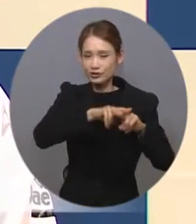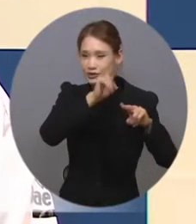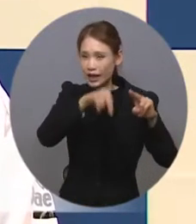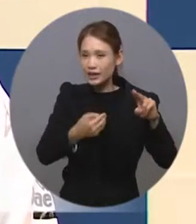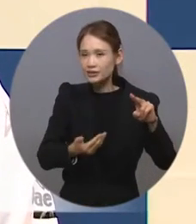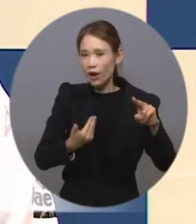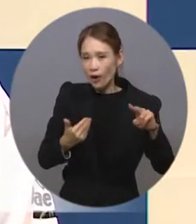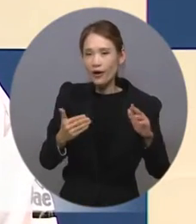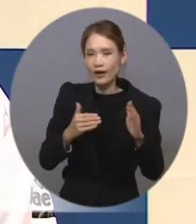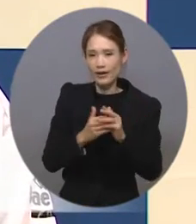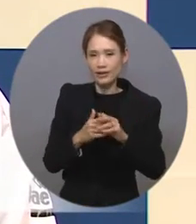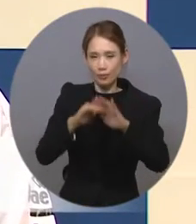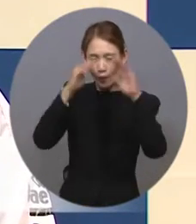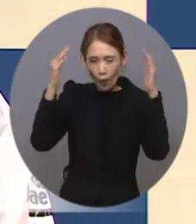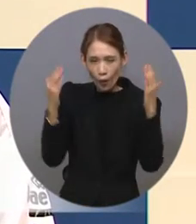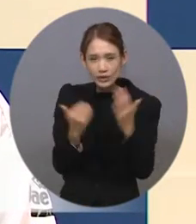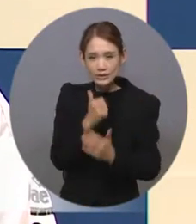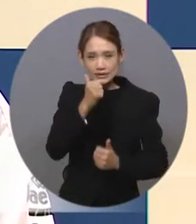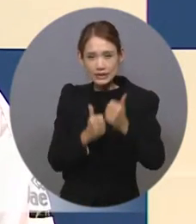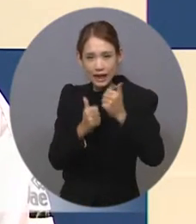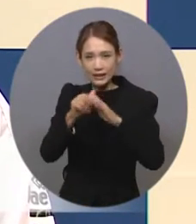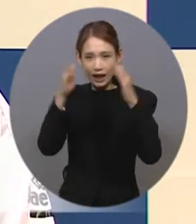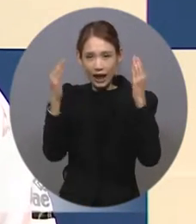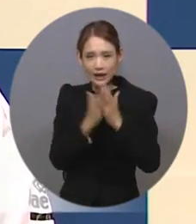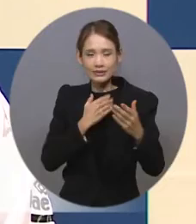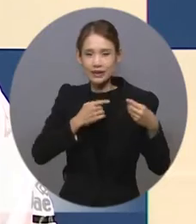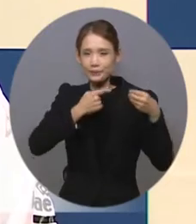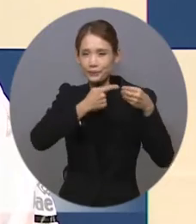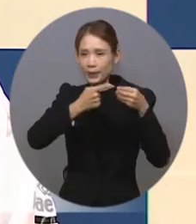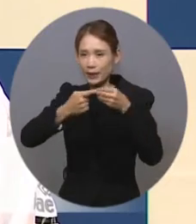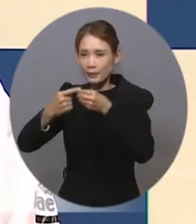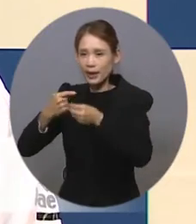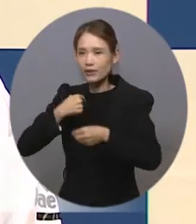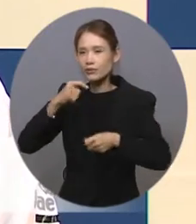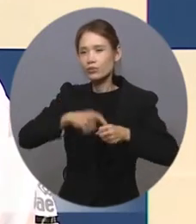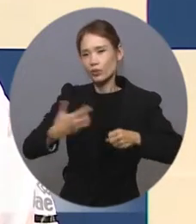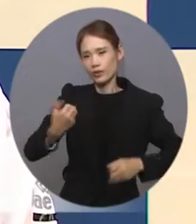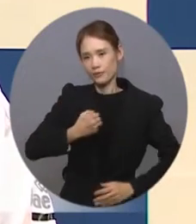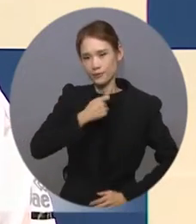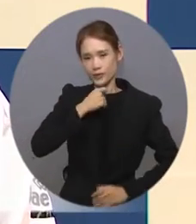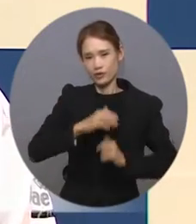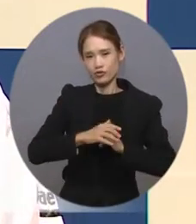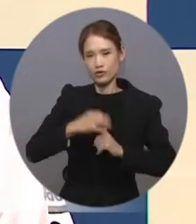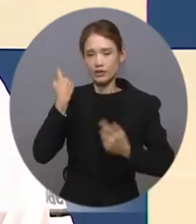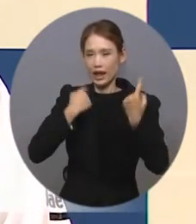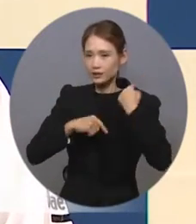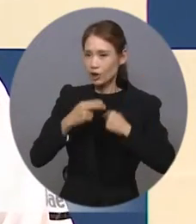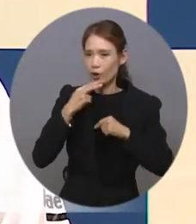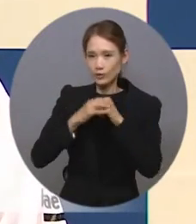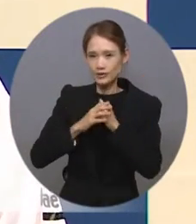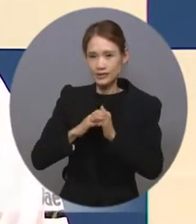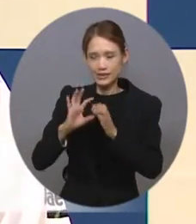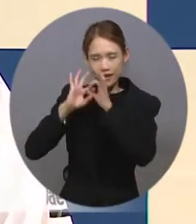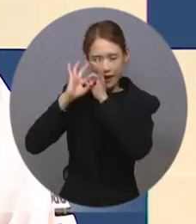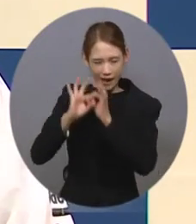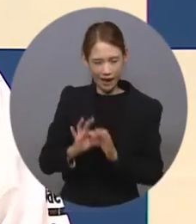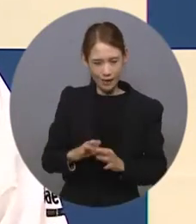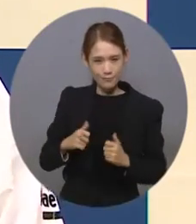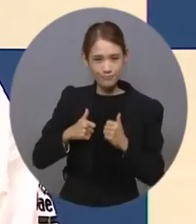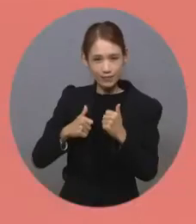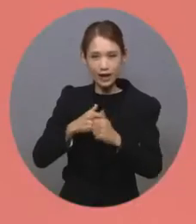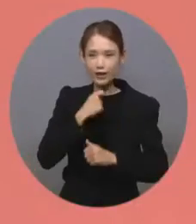전까지 이제 모든 시합에서 다 1등을 하는 것을 목표로 잡고 있고 부상 없이 롱런하는 선수가